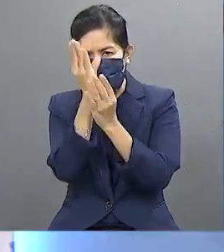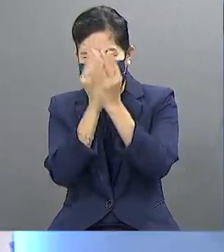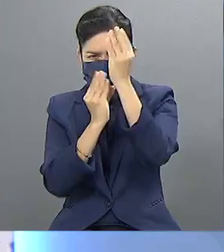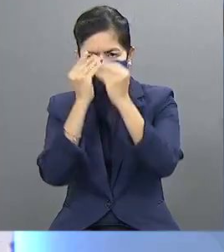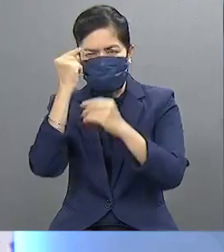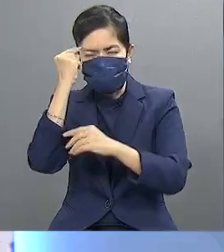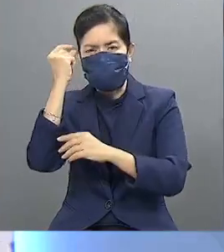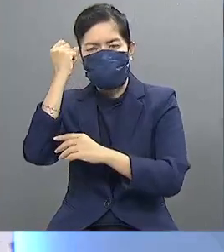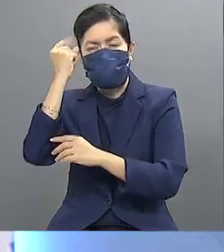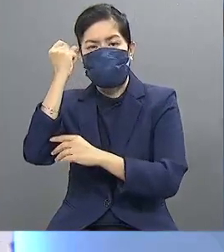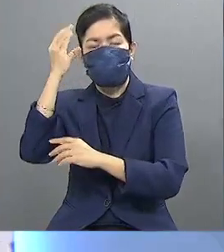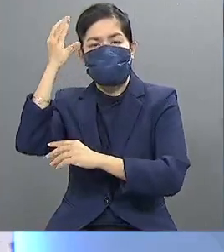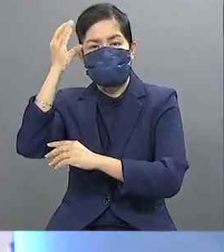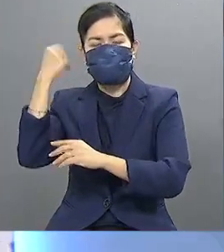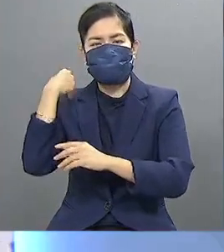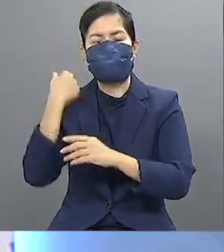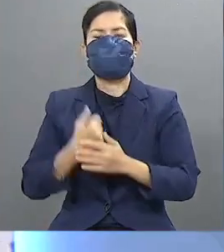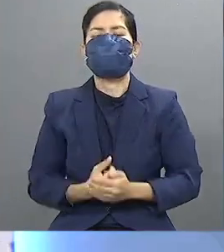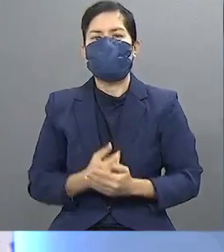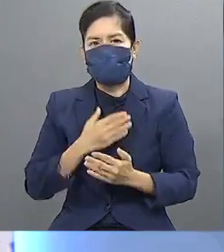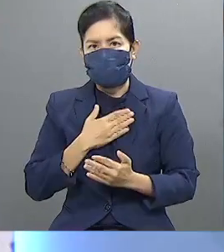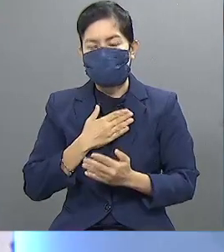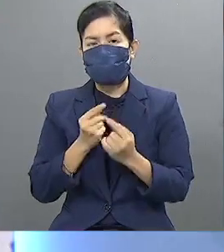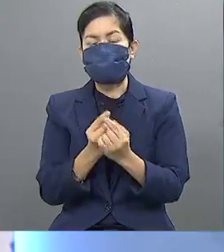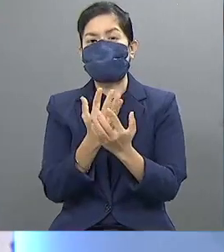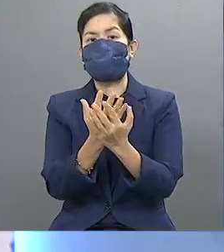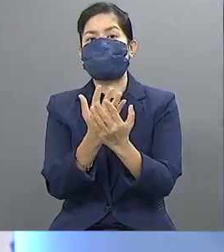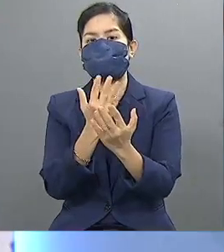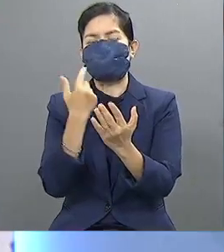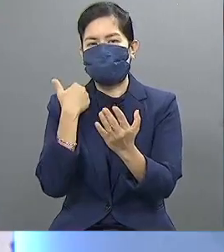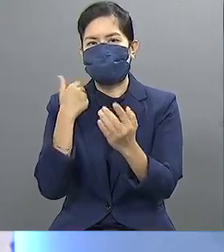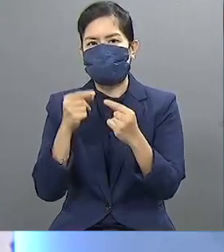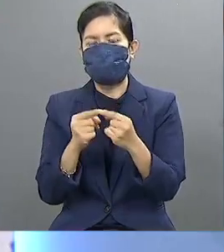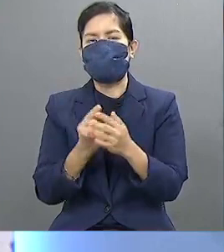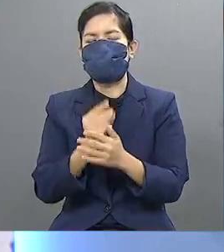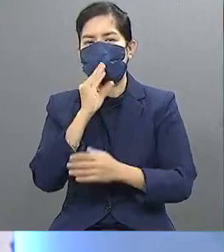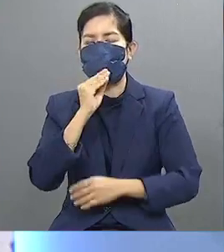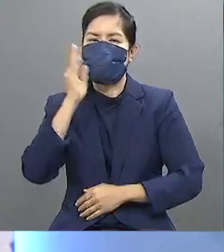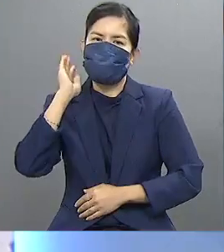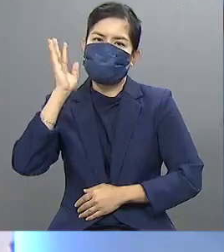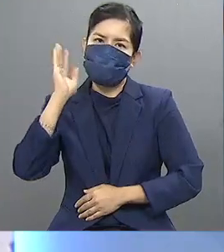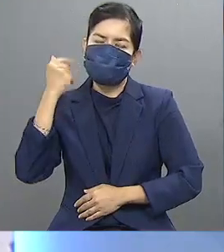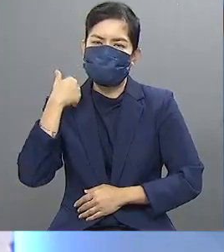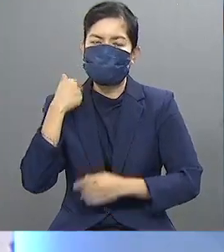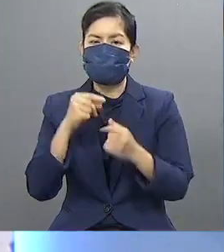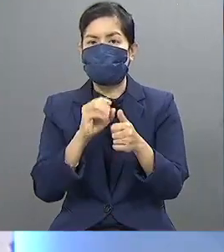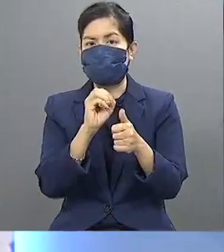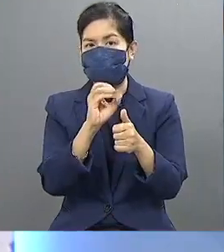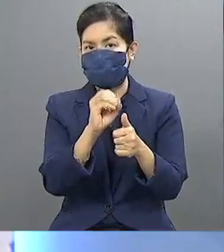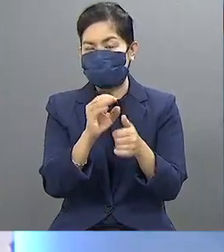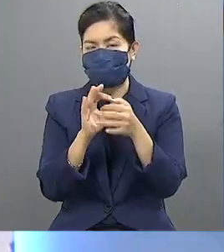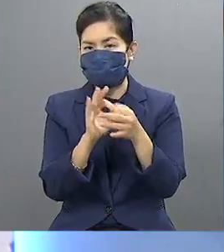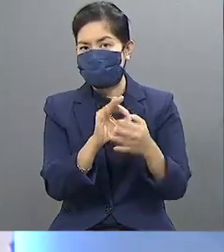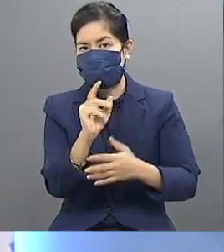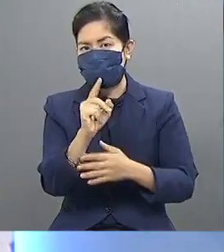การสัมมนาบนเวทีวิชาการเนี่ยนะครับก็คือการพูดคุยการให้ความรู้โดยเฉพาะเอาคนไข้บ้